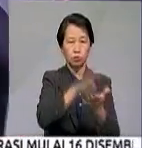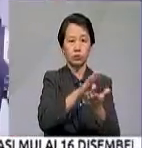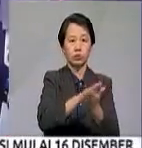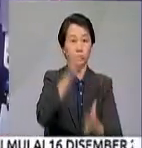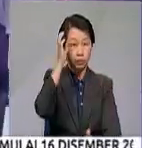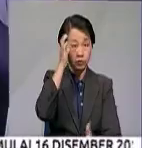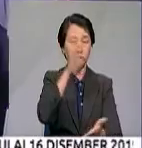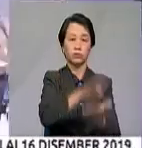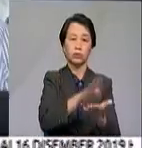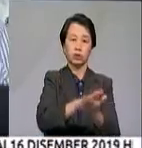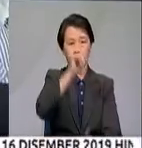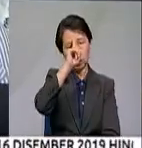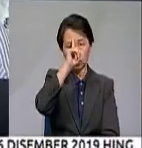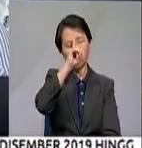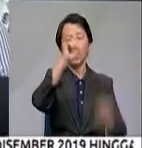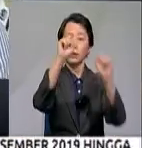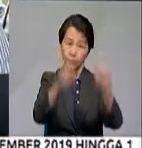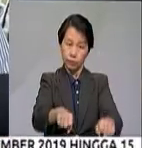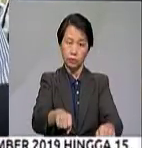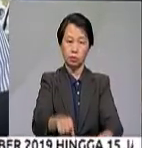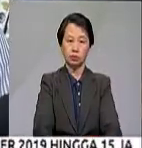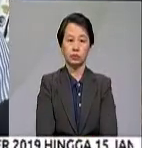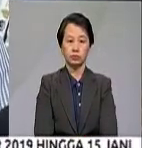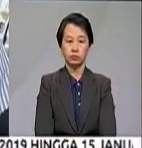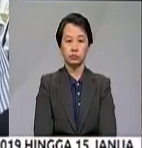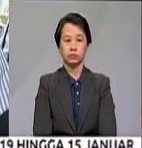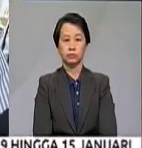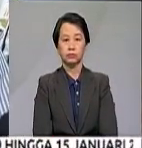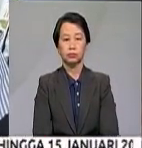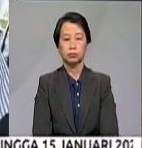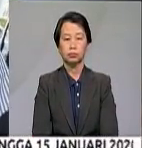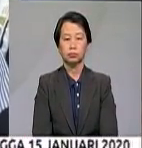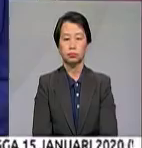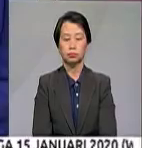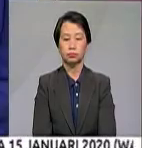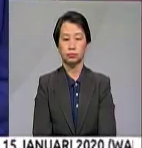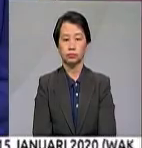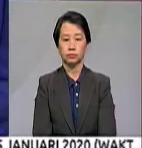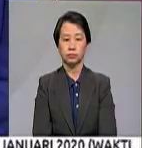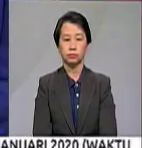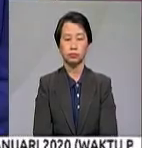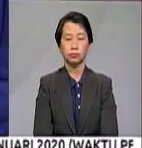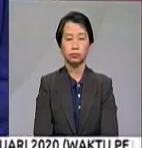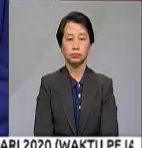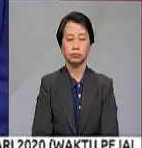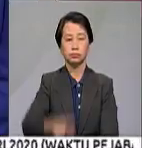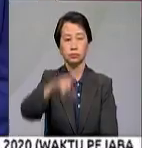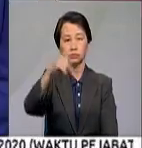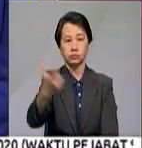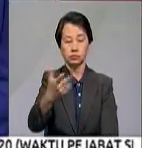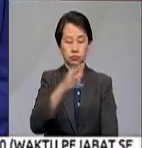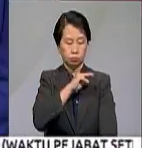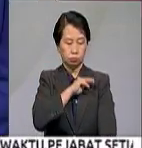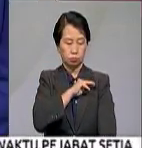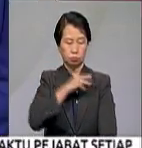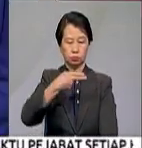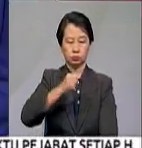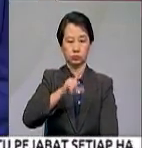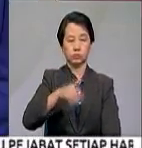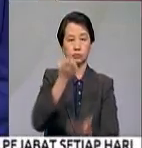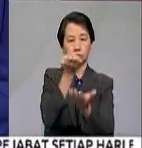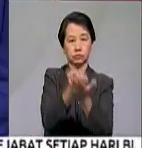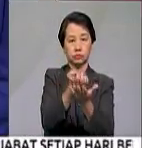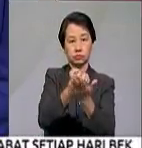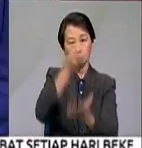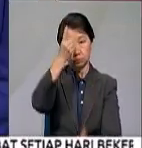dan Tamil. Dalam perkembangan lain, Menteri Hal Ehwal